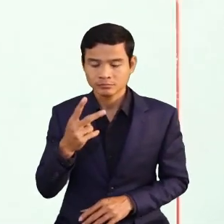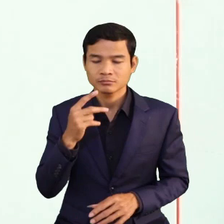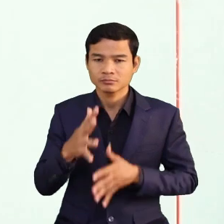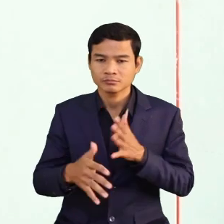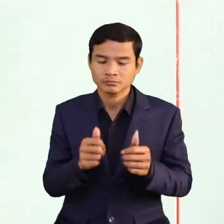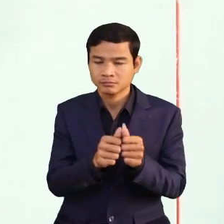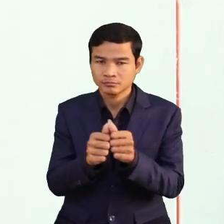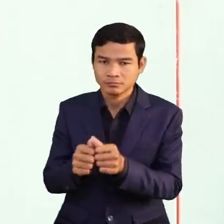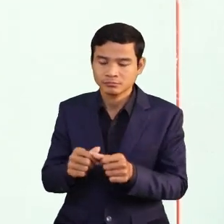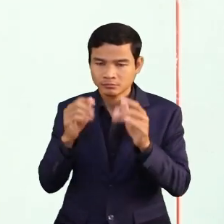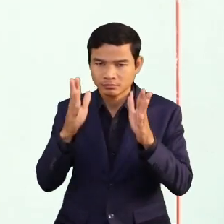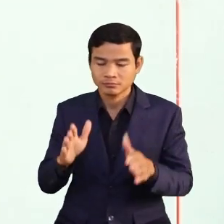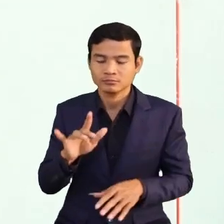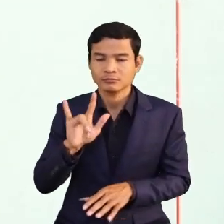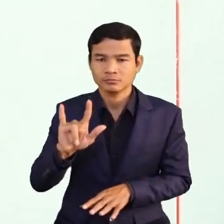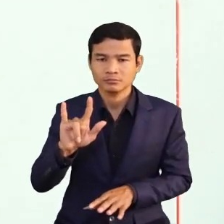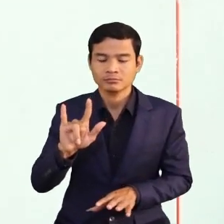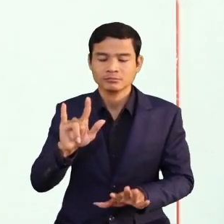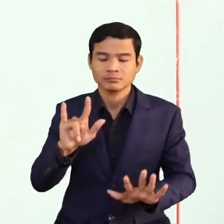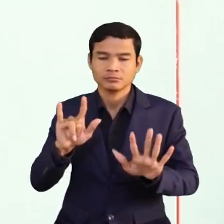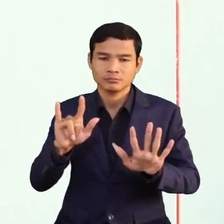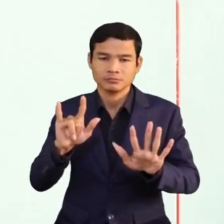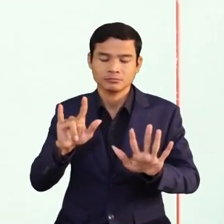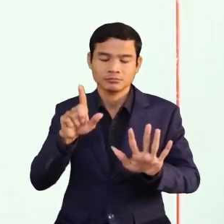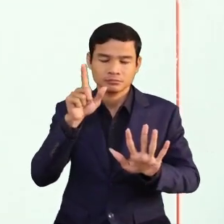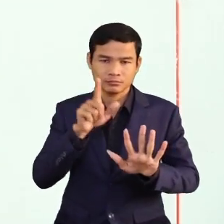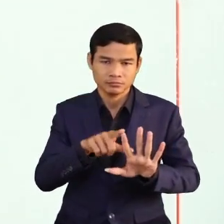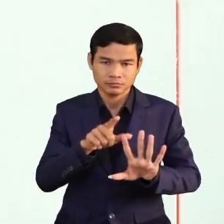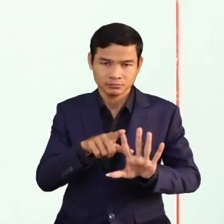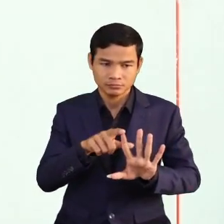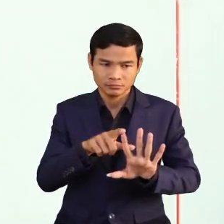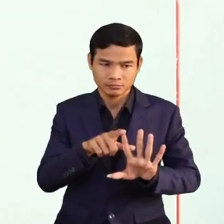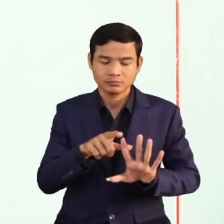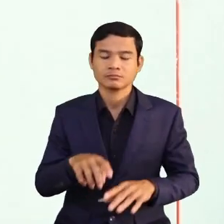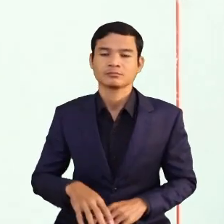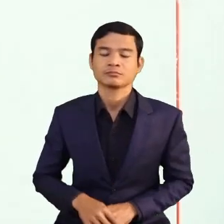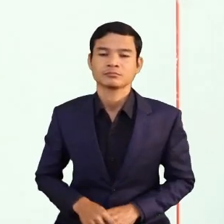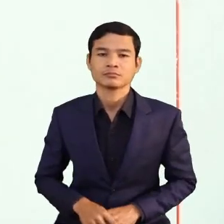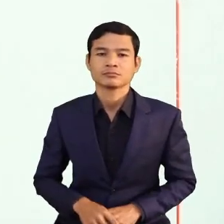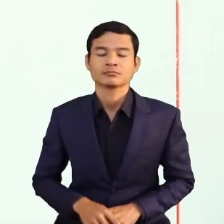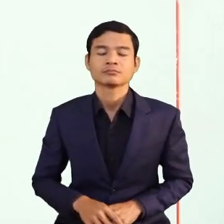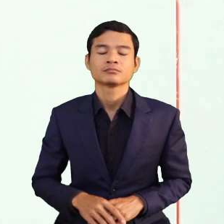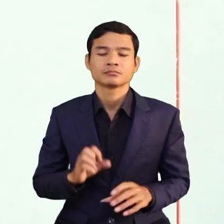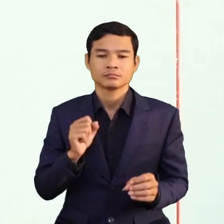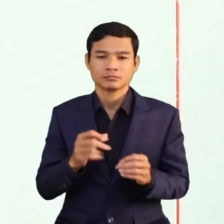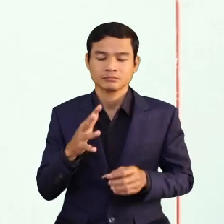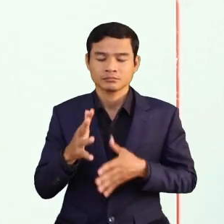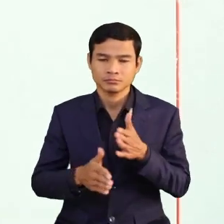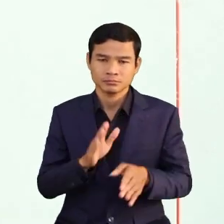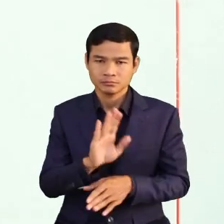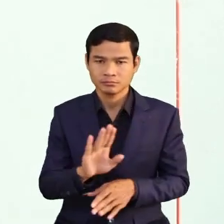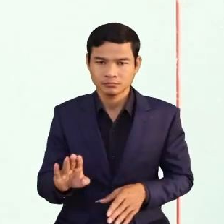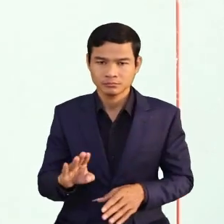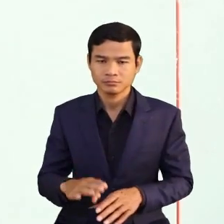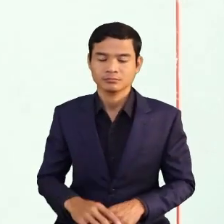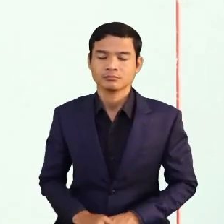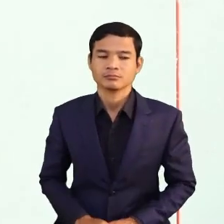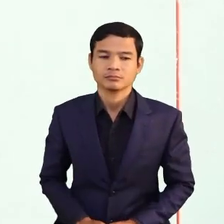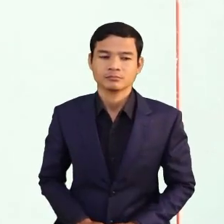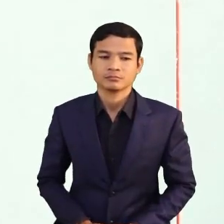ជាមួយអ្នកគ្រូបសំឡាប់2បចាប់ផ្ដើមអានដោយខ្លួនឯង